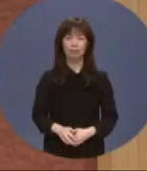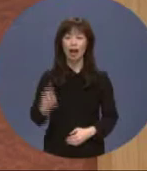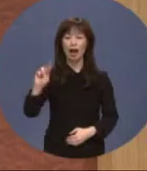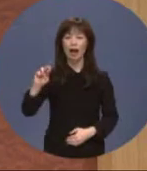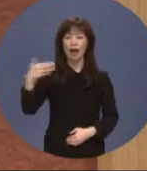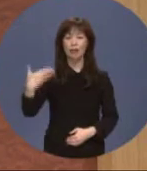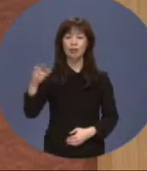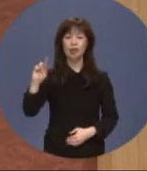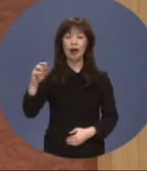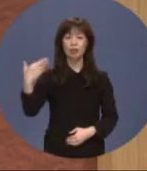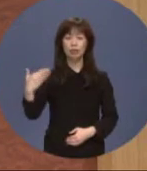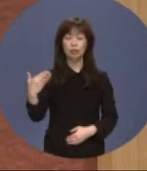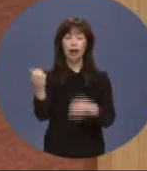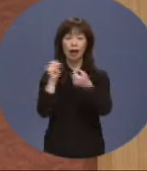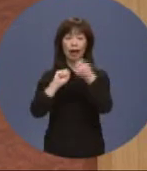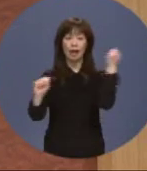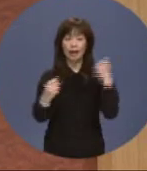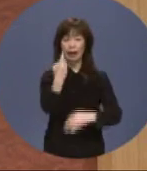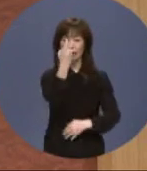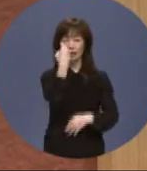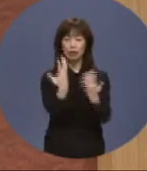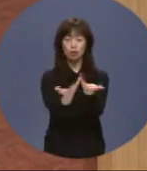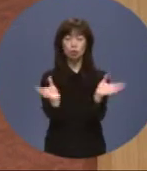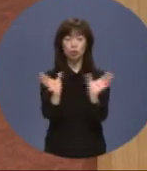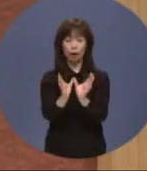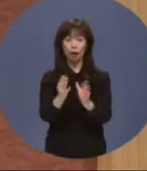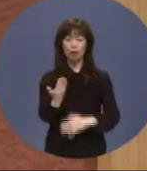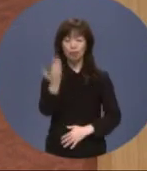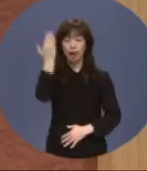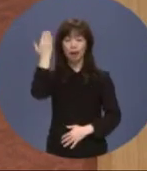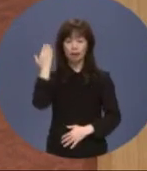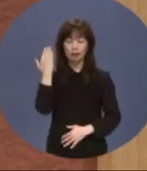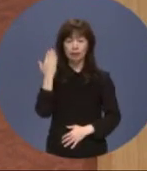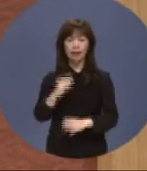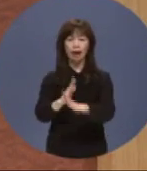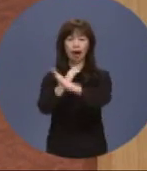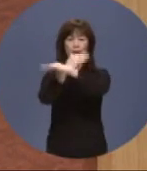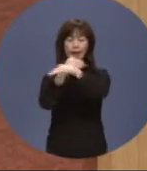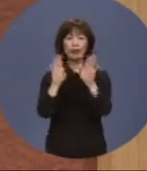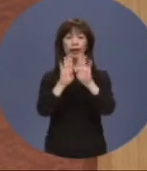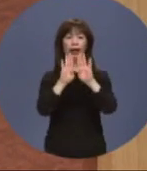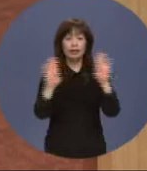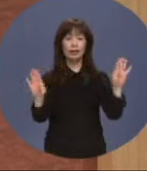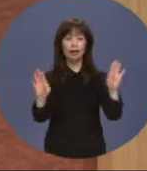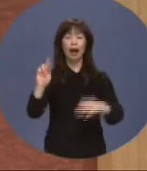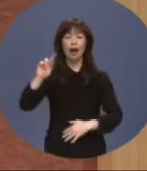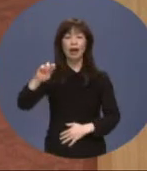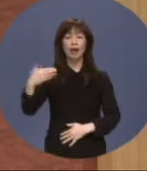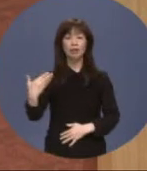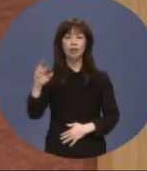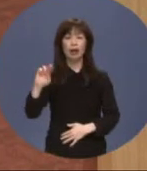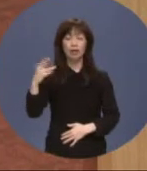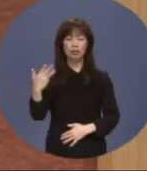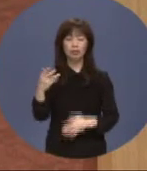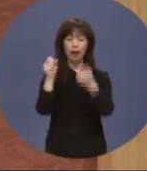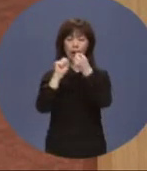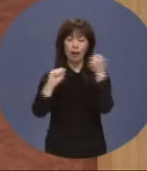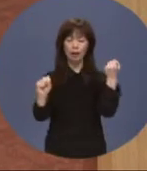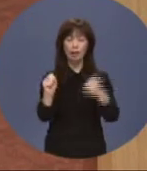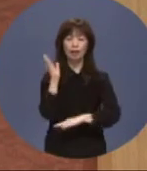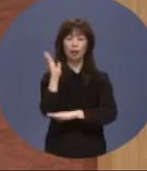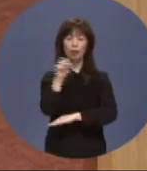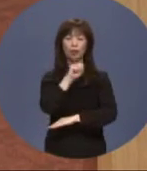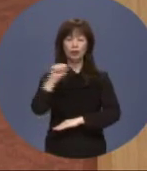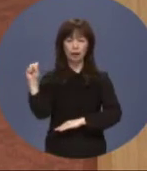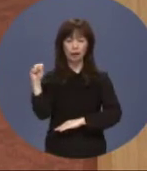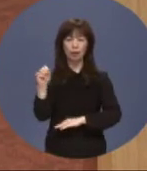楽楽演劇塾はイスタ羽ばたきで開講された楽楽演劇講座の卒業生が立ち